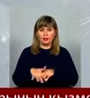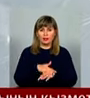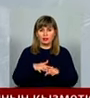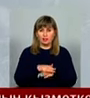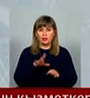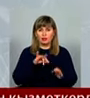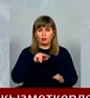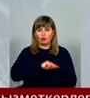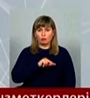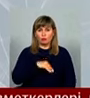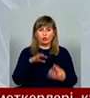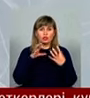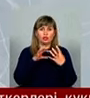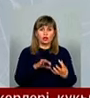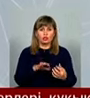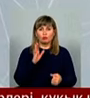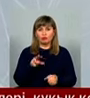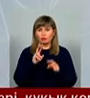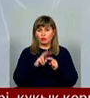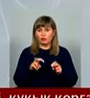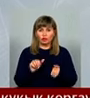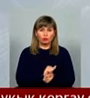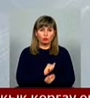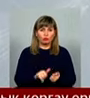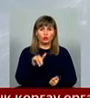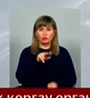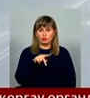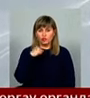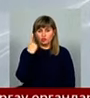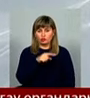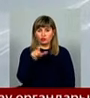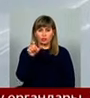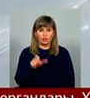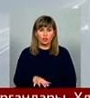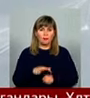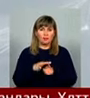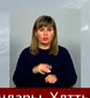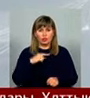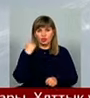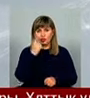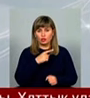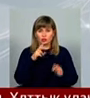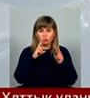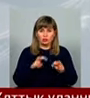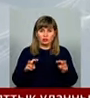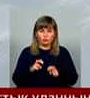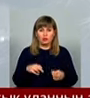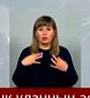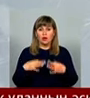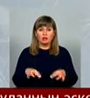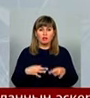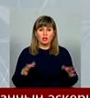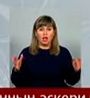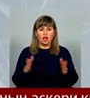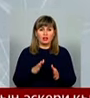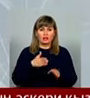и функционирование транспорта. Будут проверяться документы, удостоверяющие личность человека. Проводится личный досмотр и досмотр транспорта.